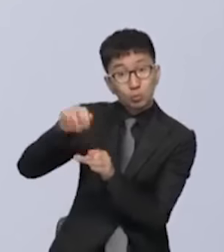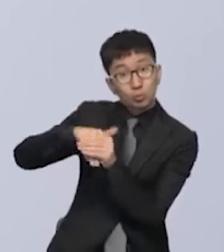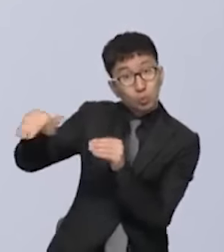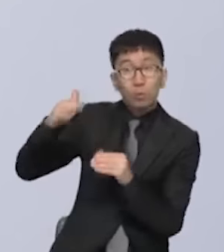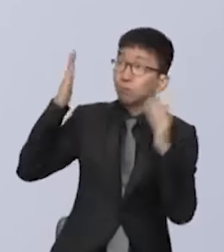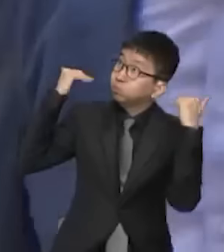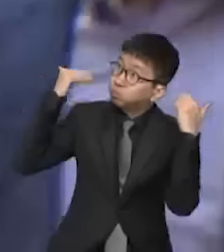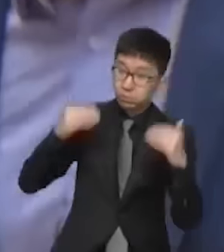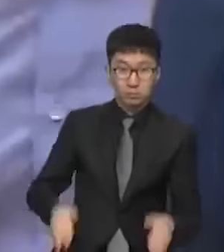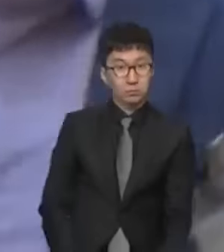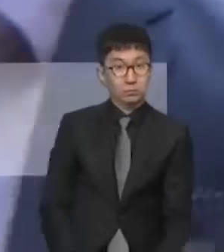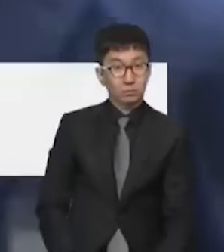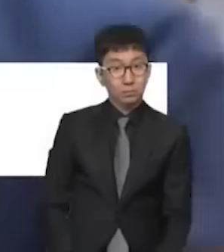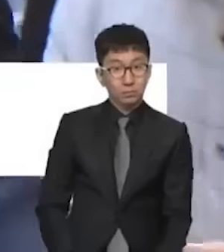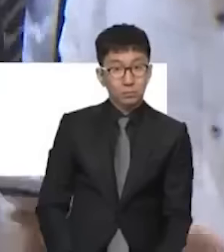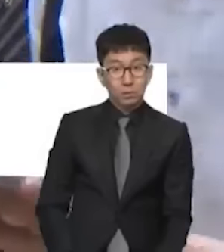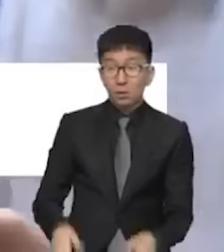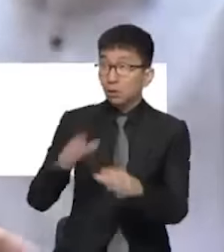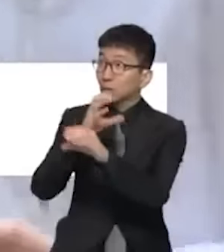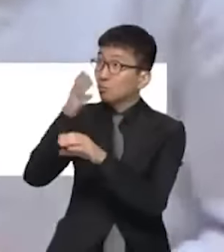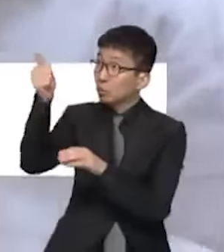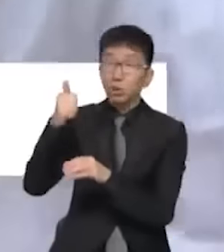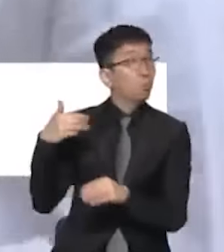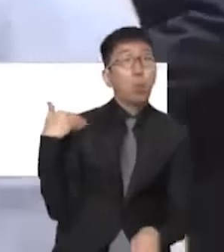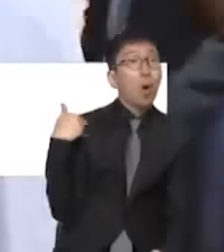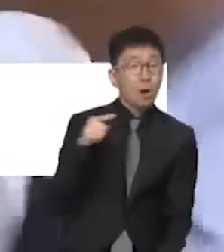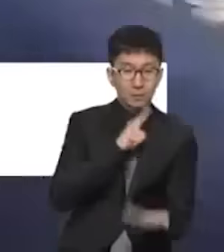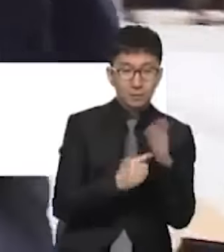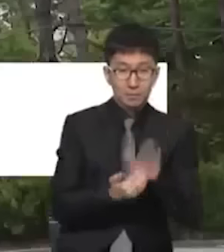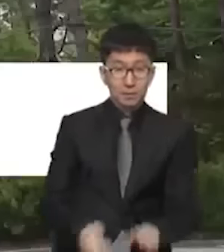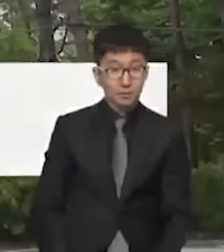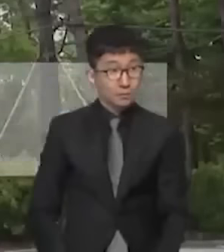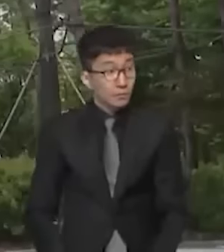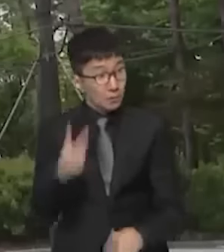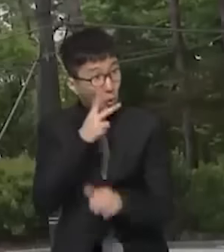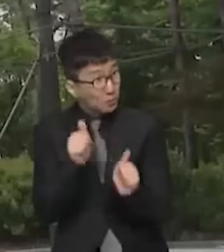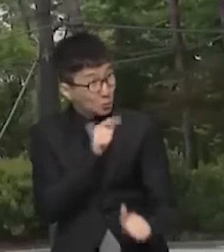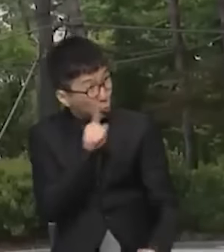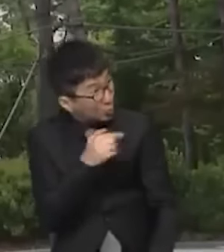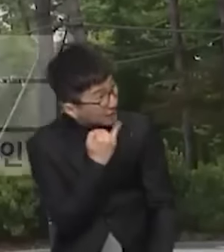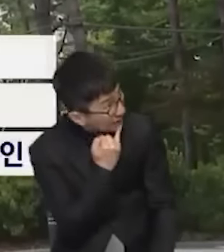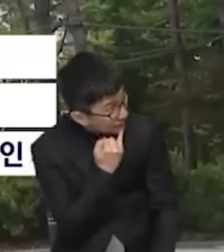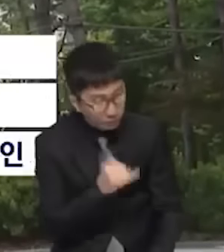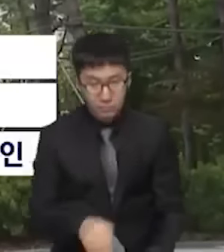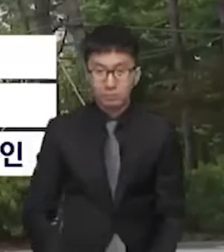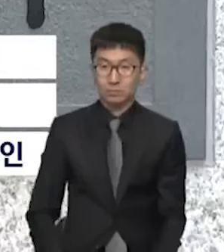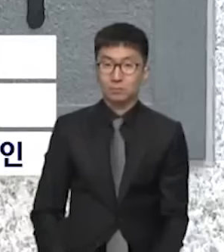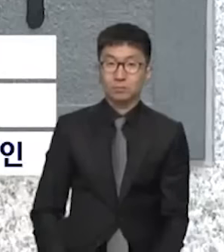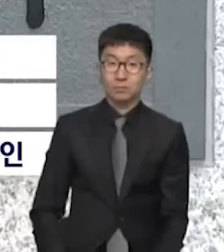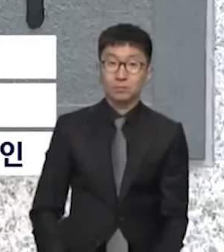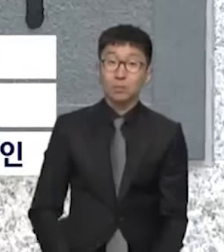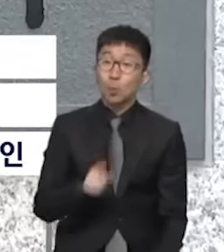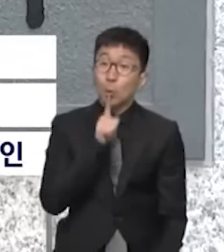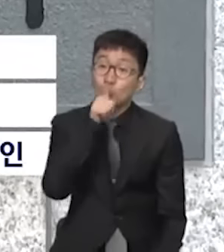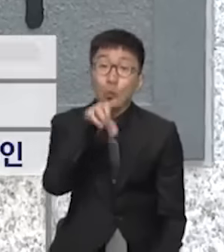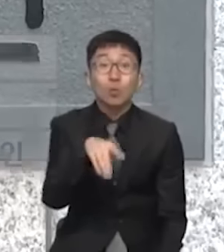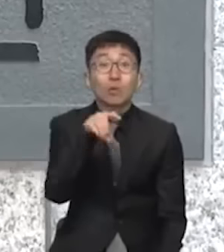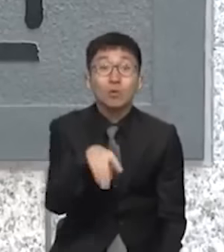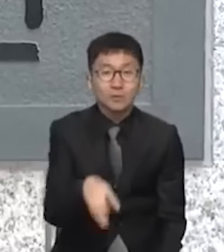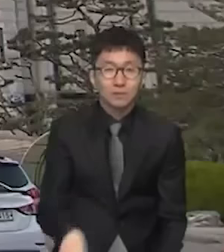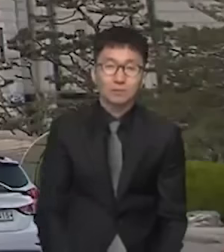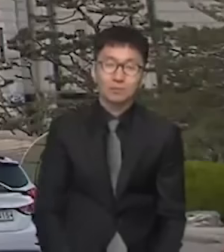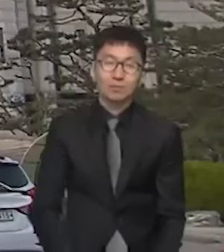주장해왔습니다. 검찰의 추가 기소 가능성에 대해서 어떻게 생각하십니까? 추가 기소는 수원지법으로 이루어질 걸로 전망되는데 이